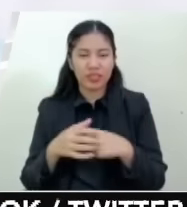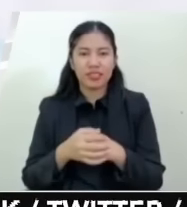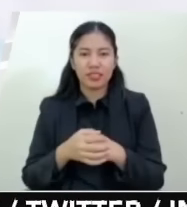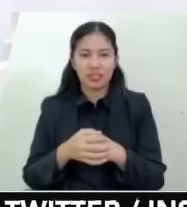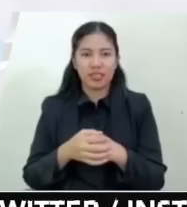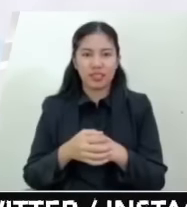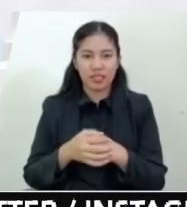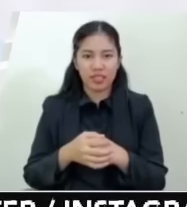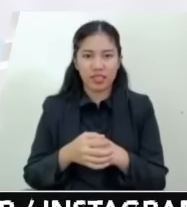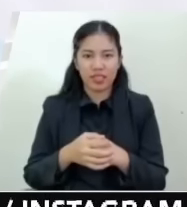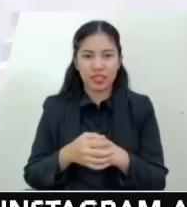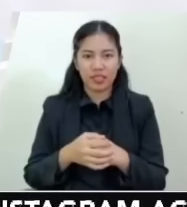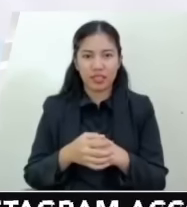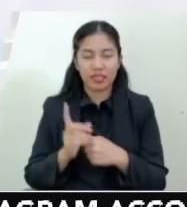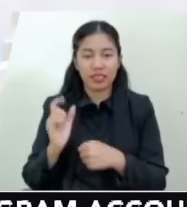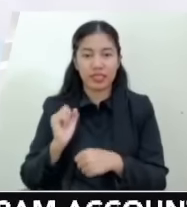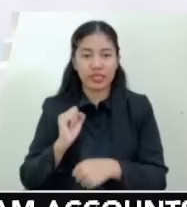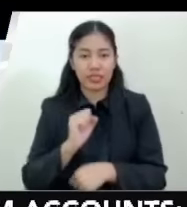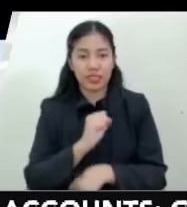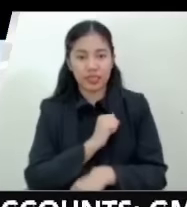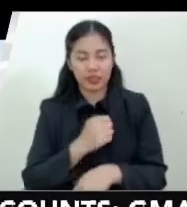Senator Chiz naman, dashing in white.